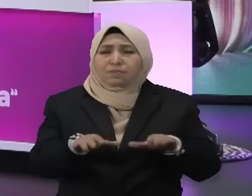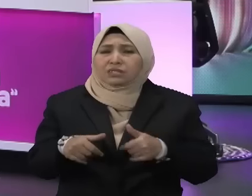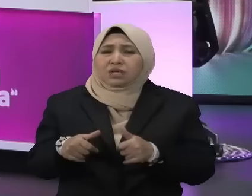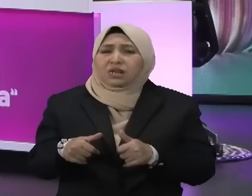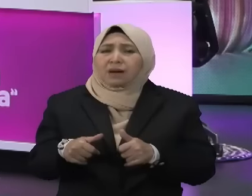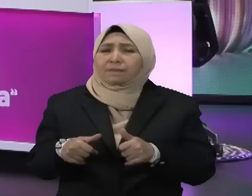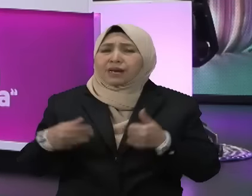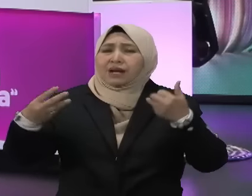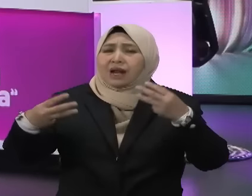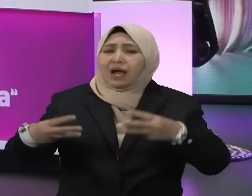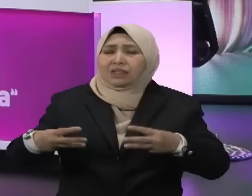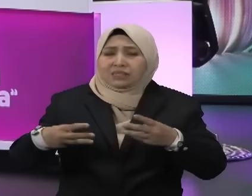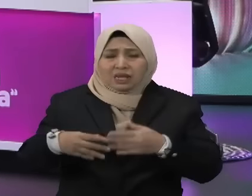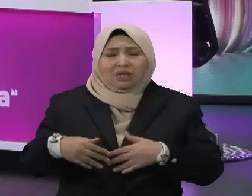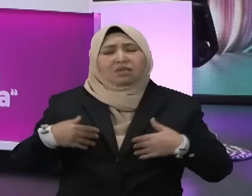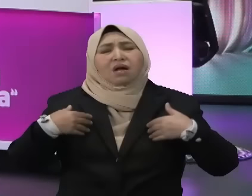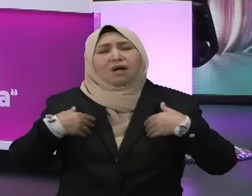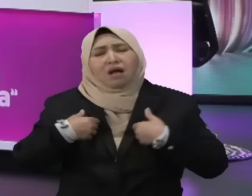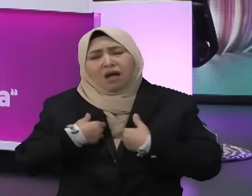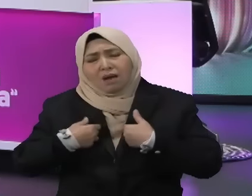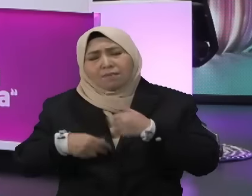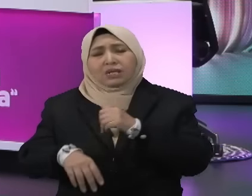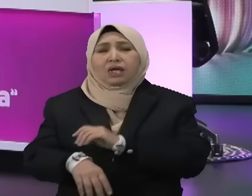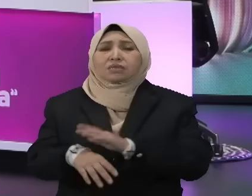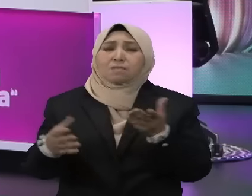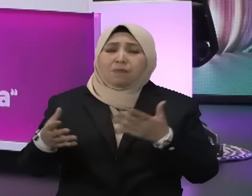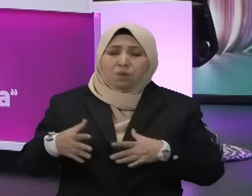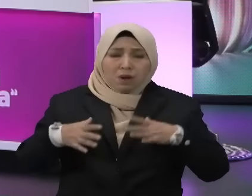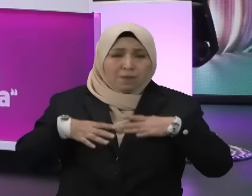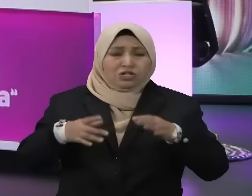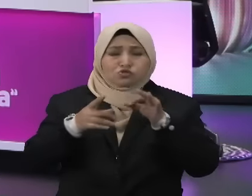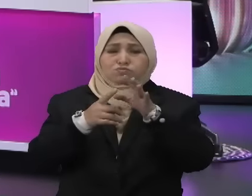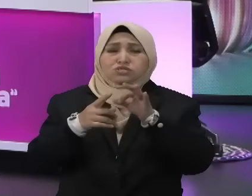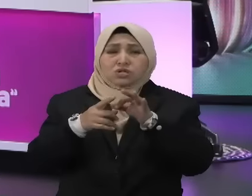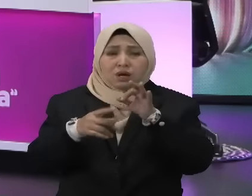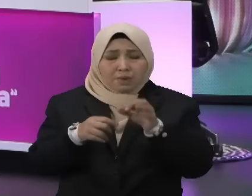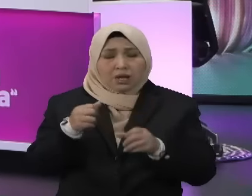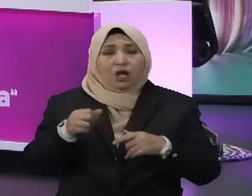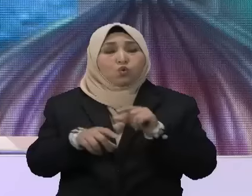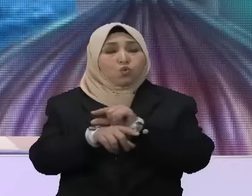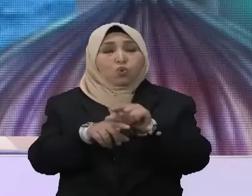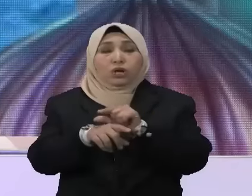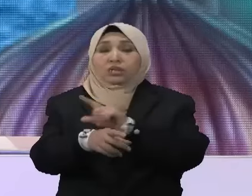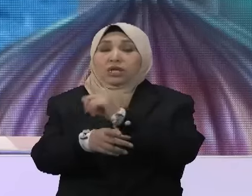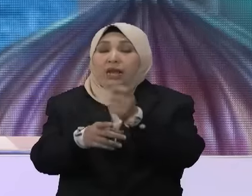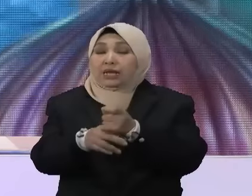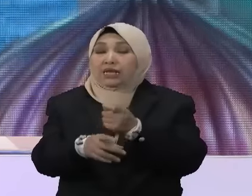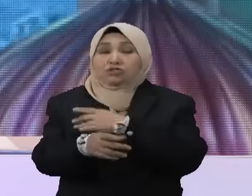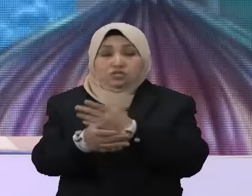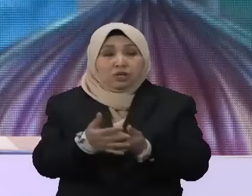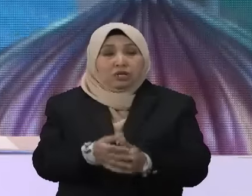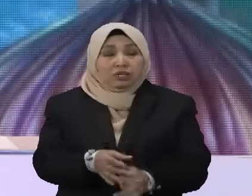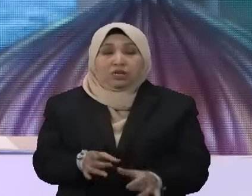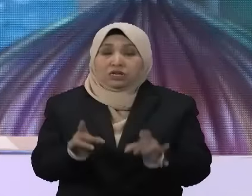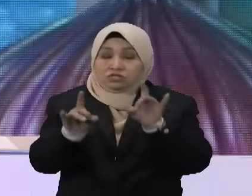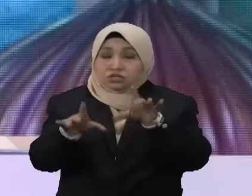berperang? Dan juga penat kerana kita bawa baju besi dan sebagainya. Jadi bila jalan tu makan tenaga. Jadi bila direnjiskan